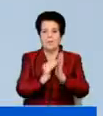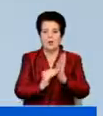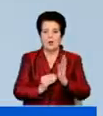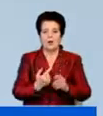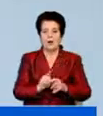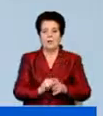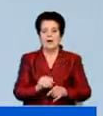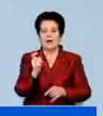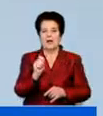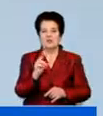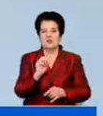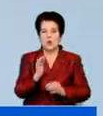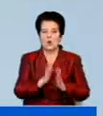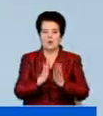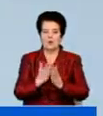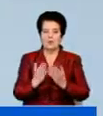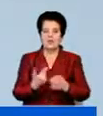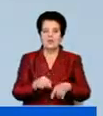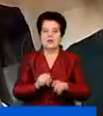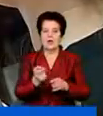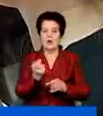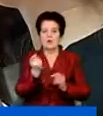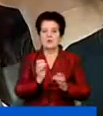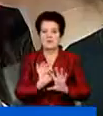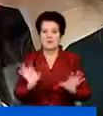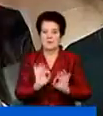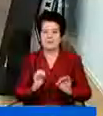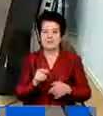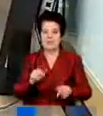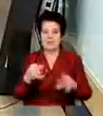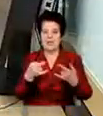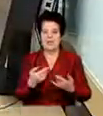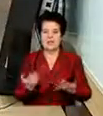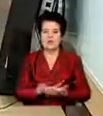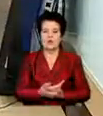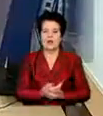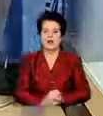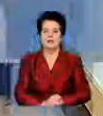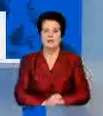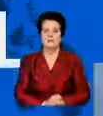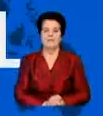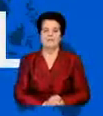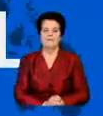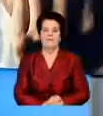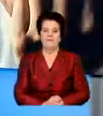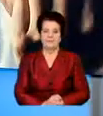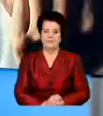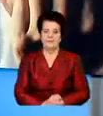Bogdan Petricei cu HD. Faceți cunoștință cu micii informaticieni imediat în Telejurnal.